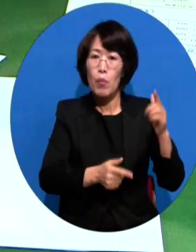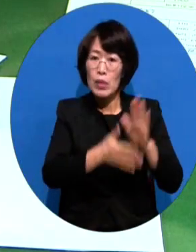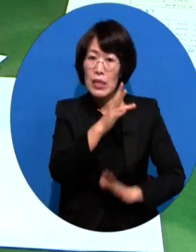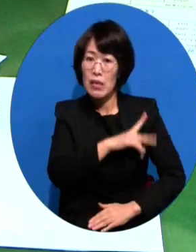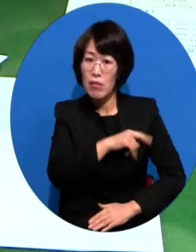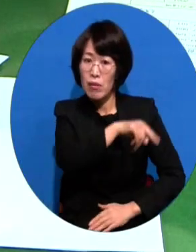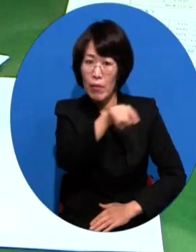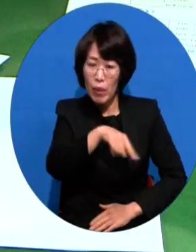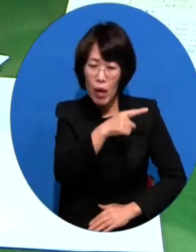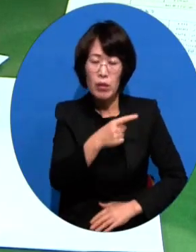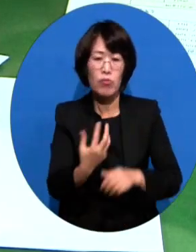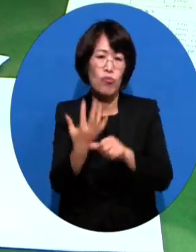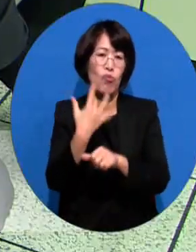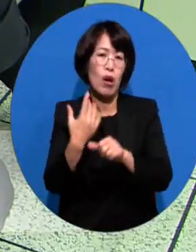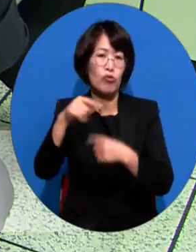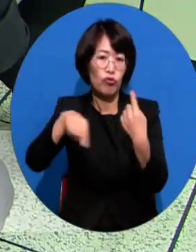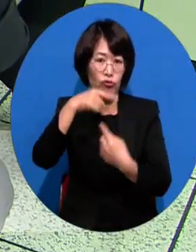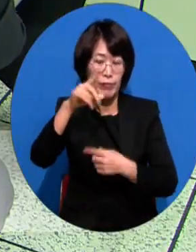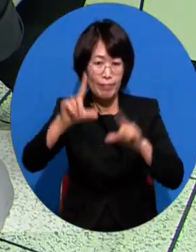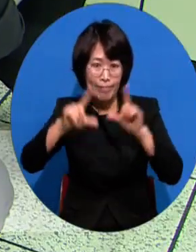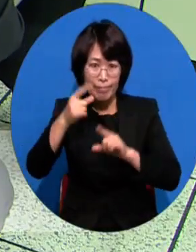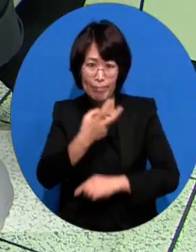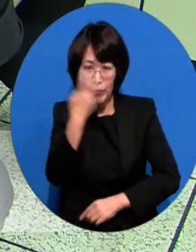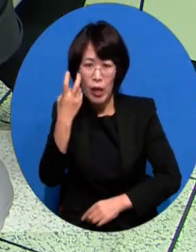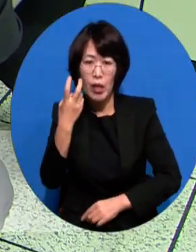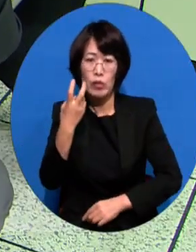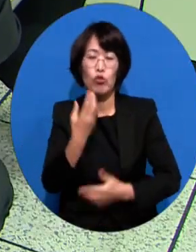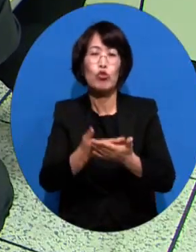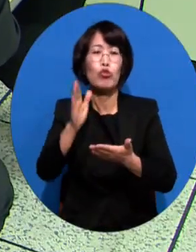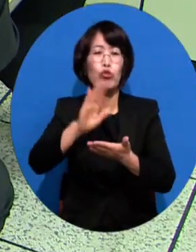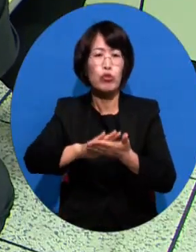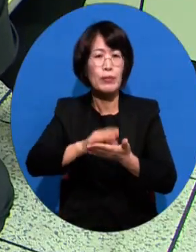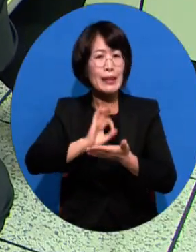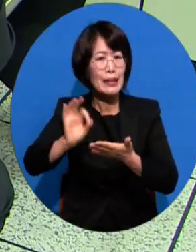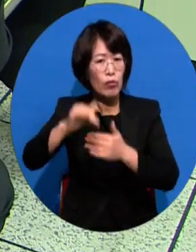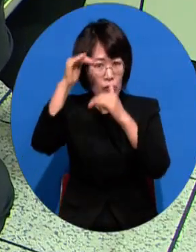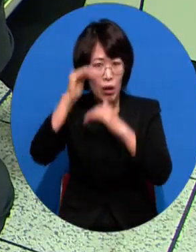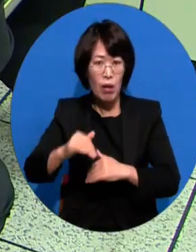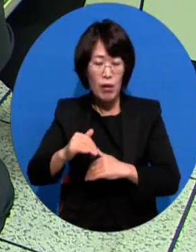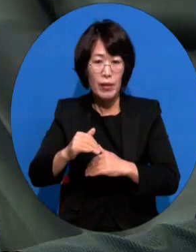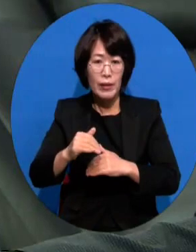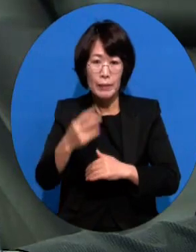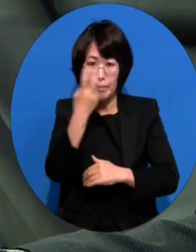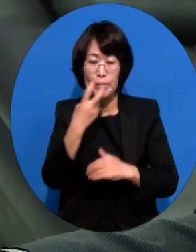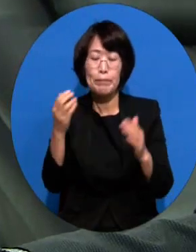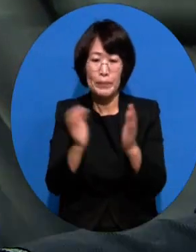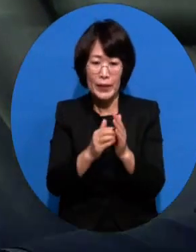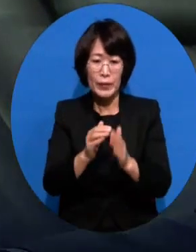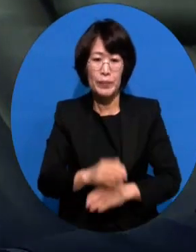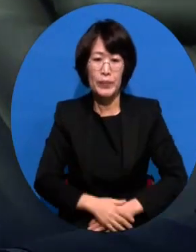의회는 화장장 운영 현황을 점검하고 화장장 기능 보강 사업 내역 등을 확인했습니다.